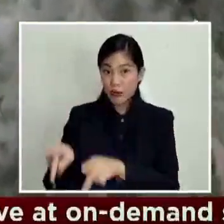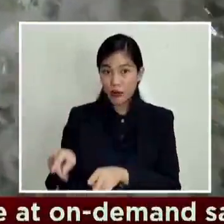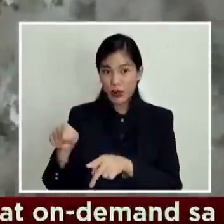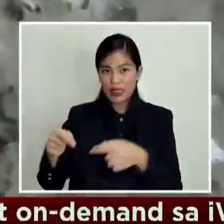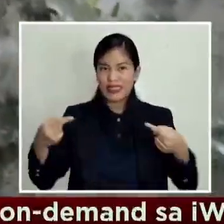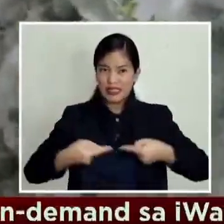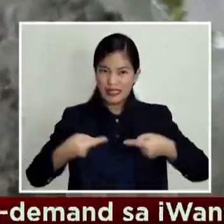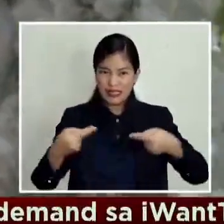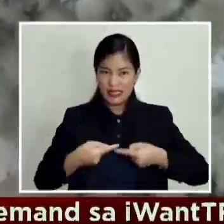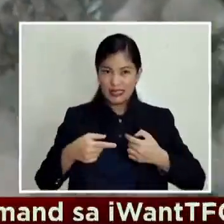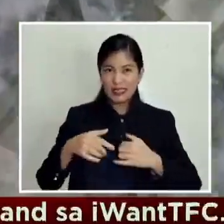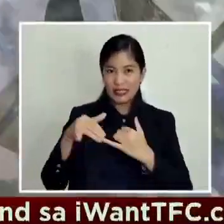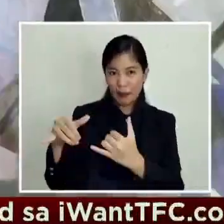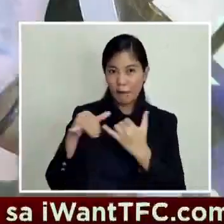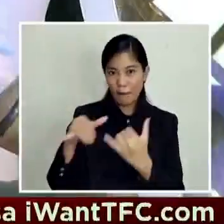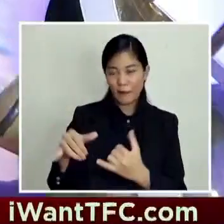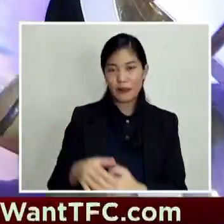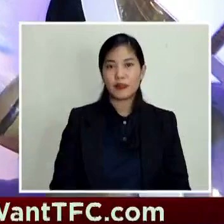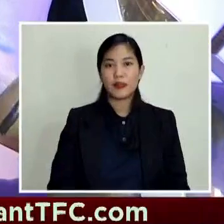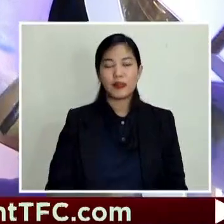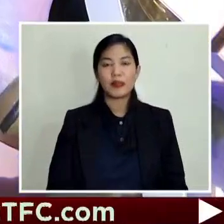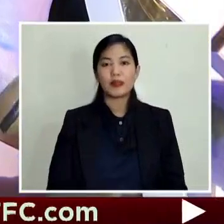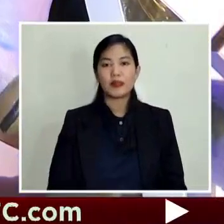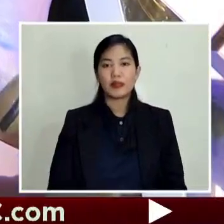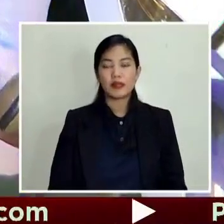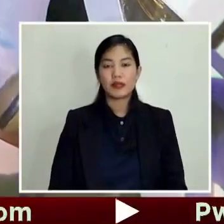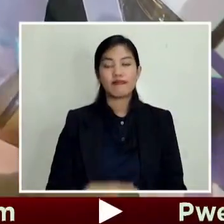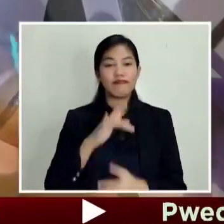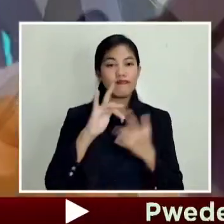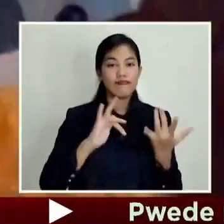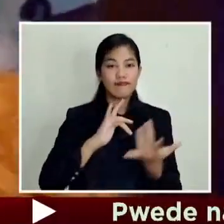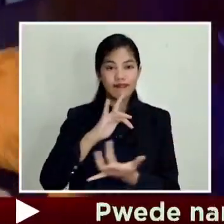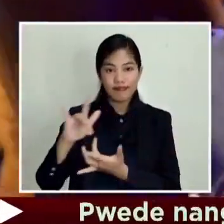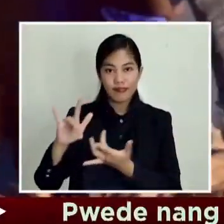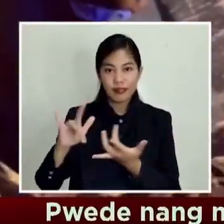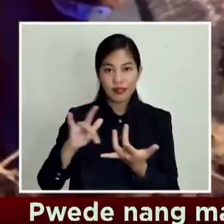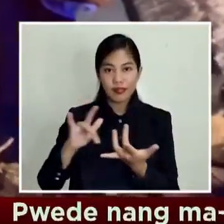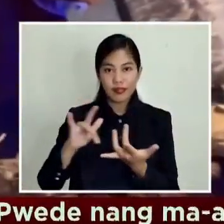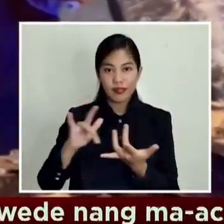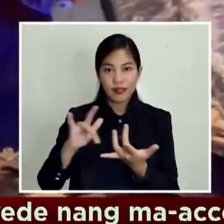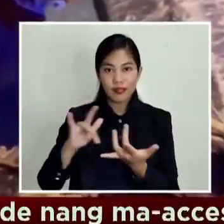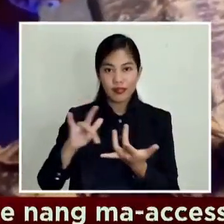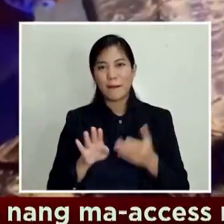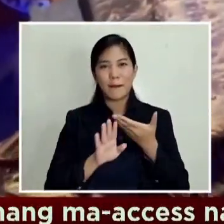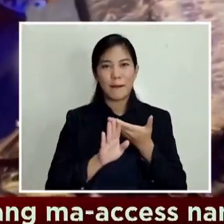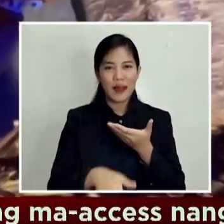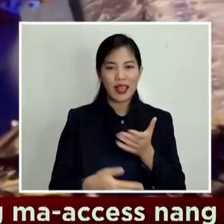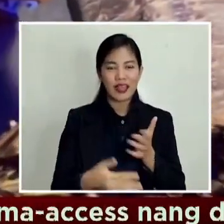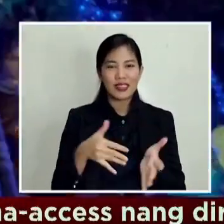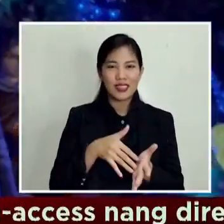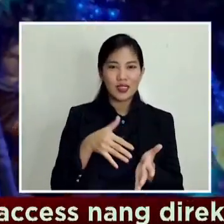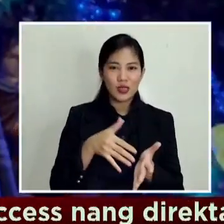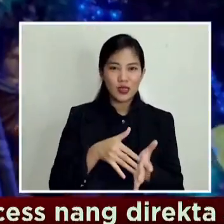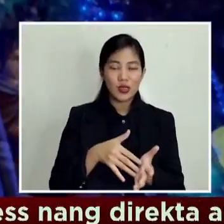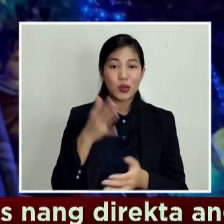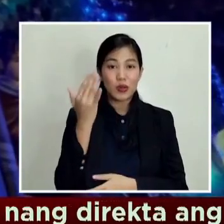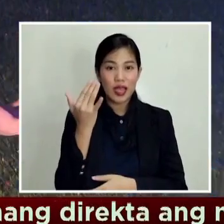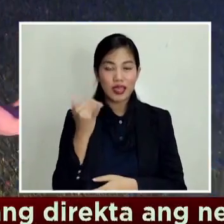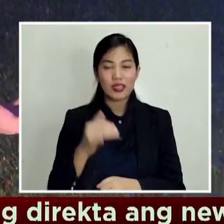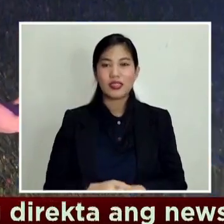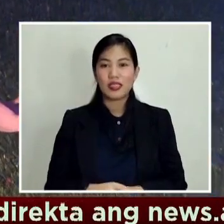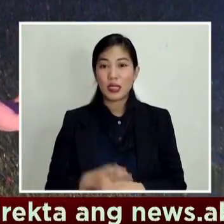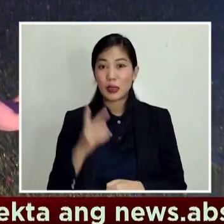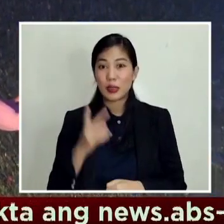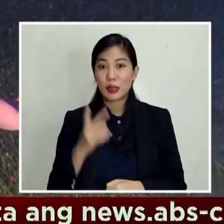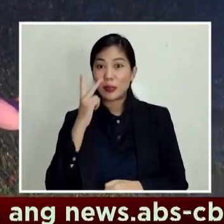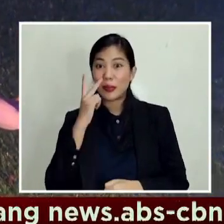Habang nililibot ang interactive museum, parang balik eskwela rin ako dahil sa life-size dioramas ng bawat kabanata ng Ibong Adarna